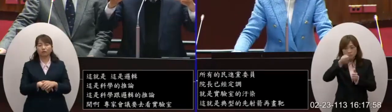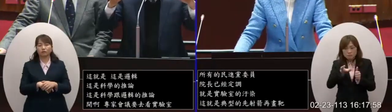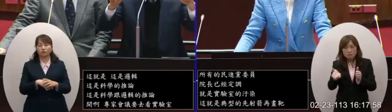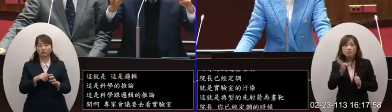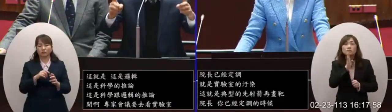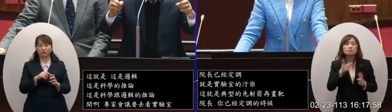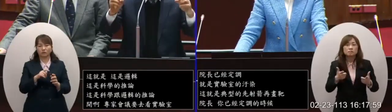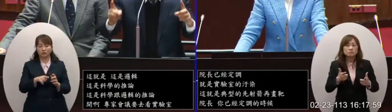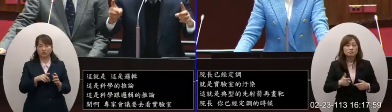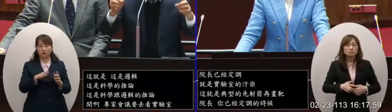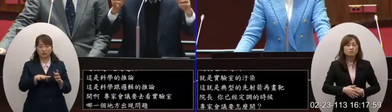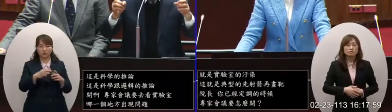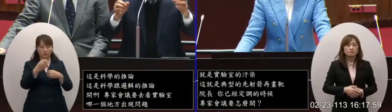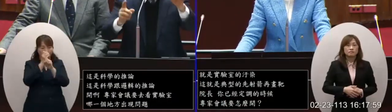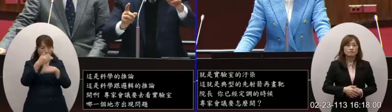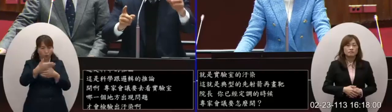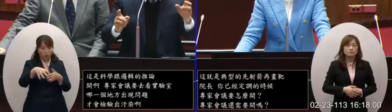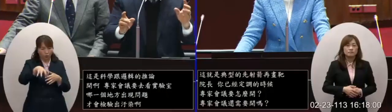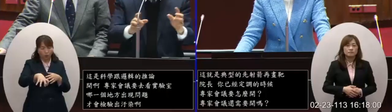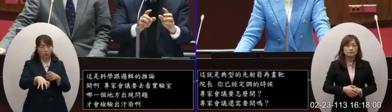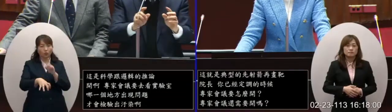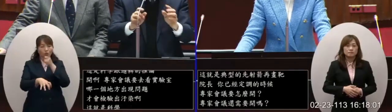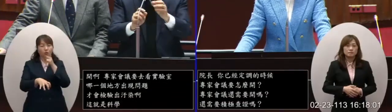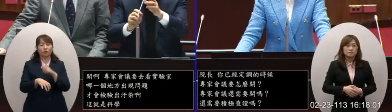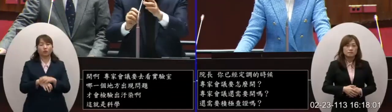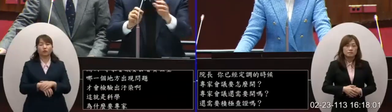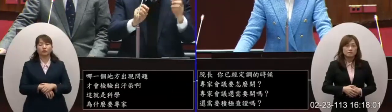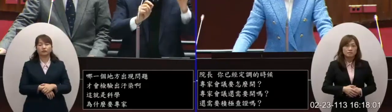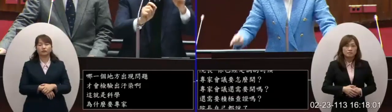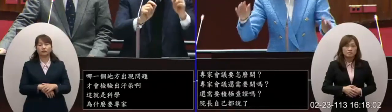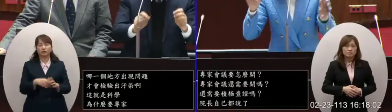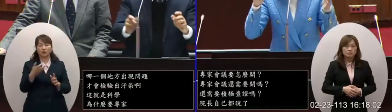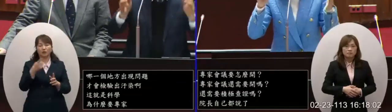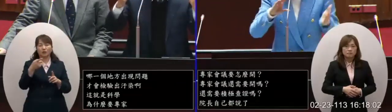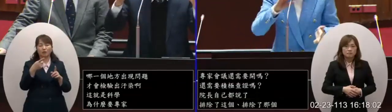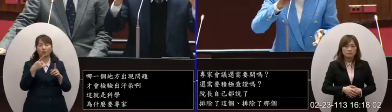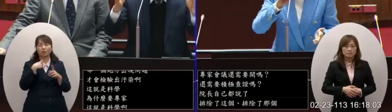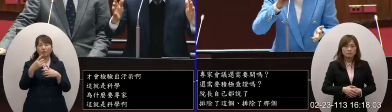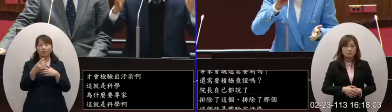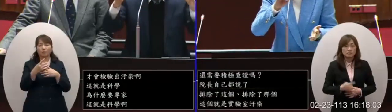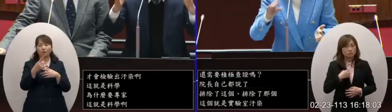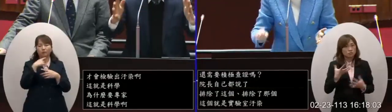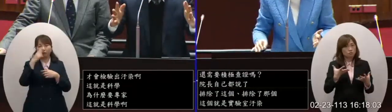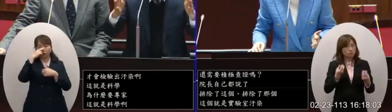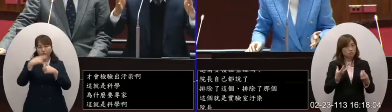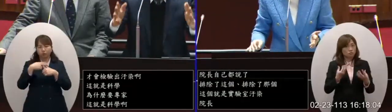只有这一个实验室的，你一直在给我贴标签。我说